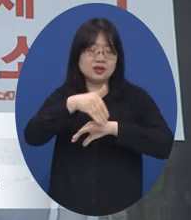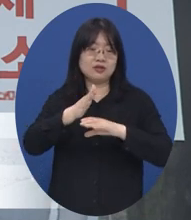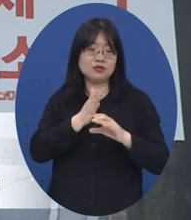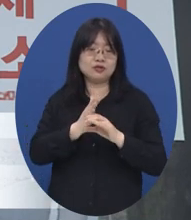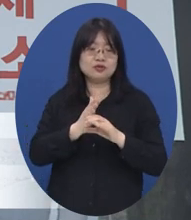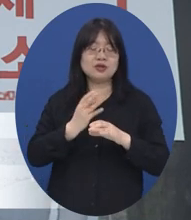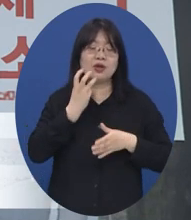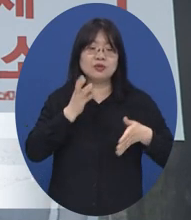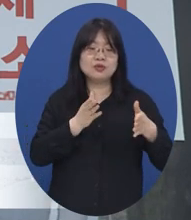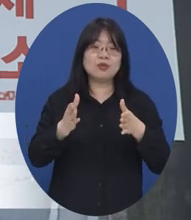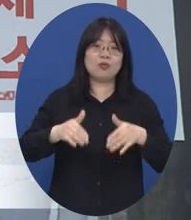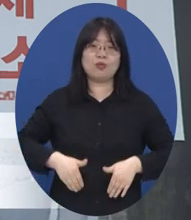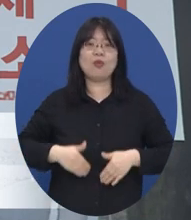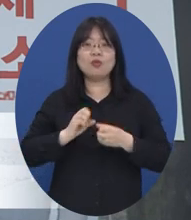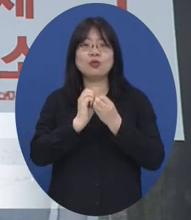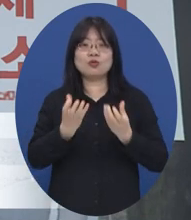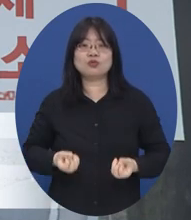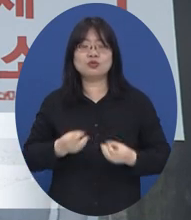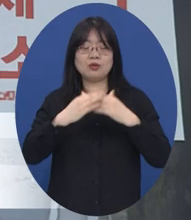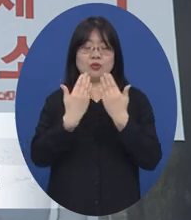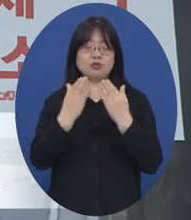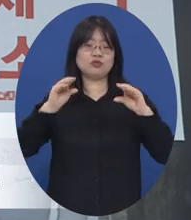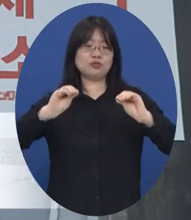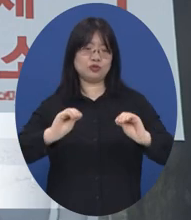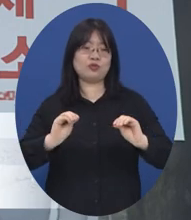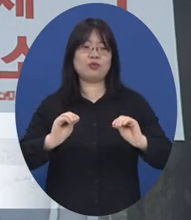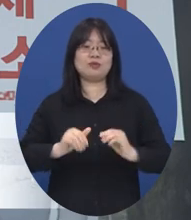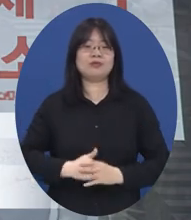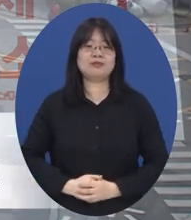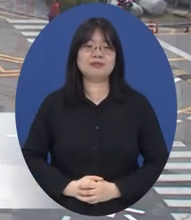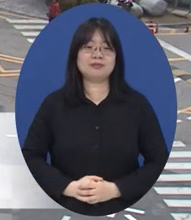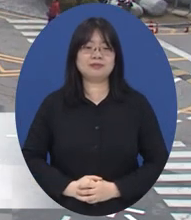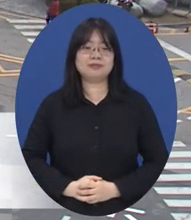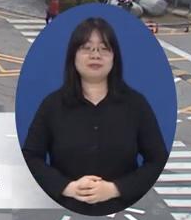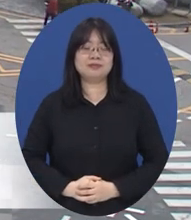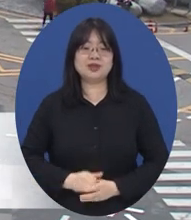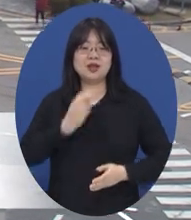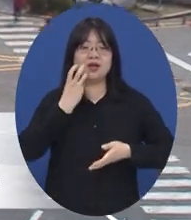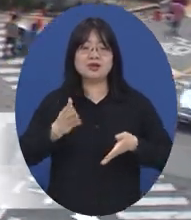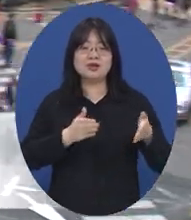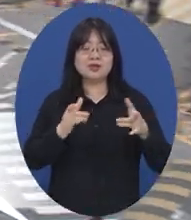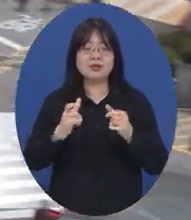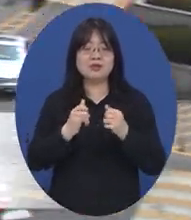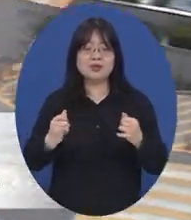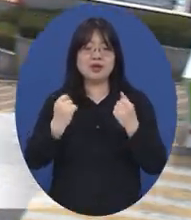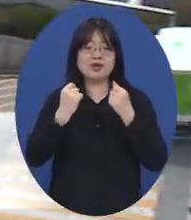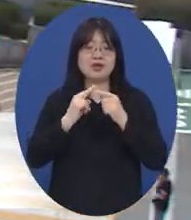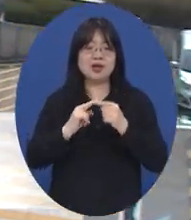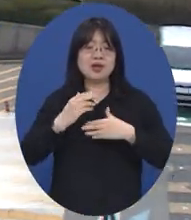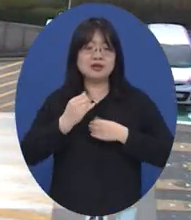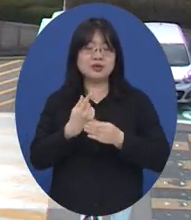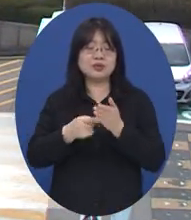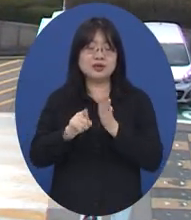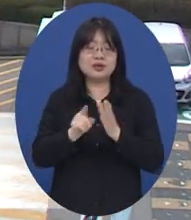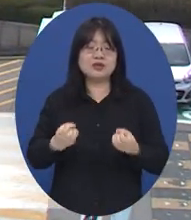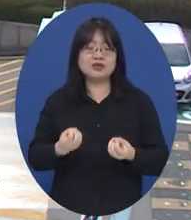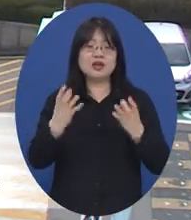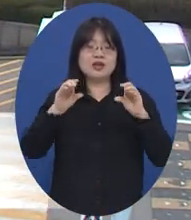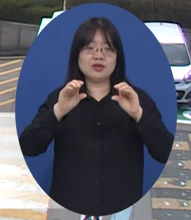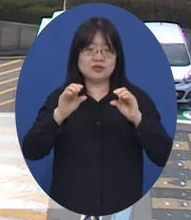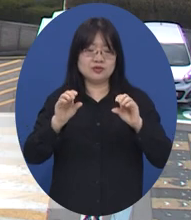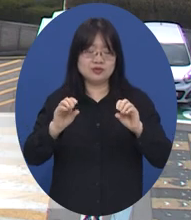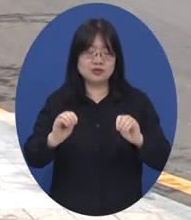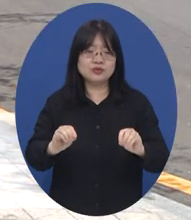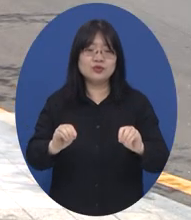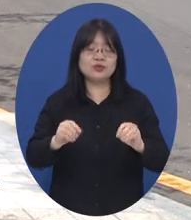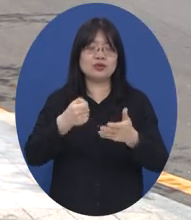경기도청 봄꽃 축제를 전면 치수 한다고 밝혔습니다 경기도는 도민의 건강과 안전을 위해 축제 취소를 결정했다